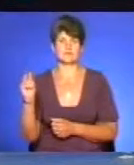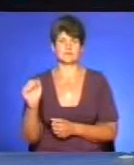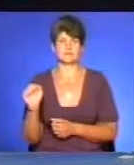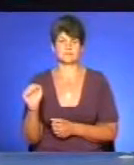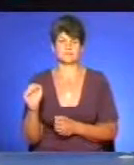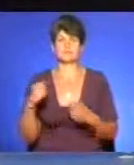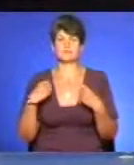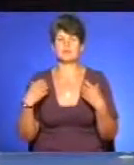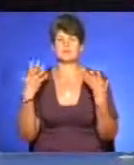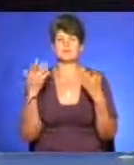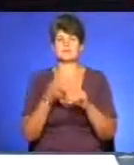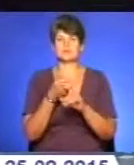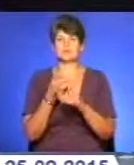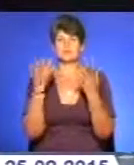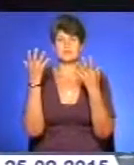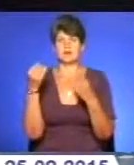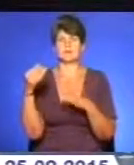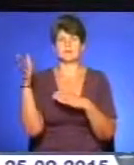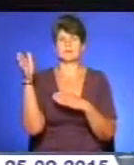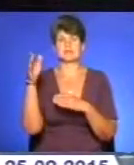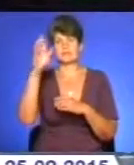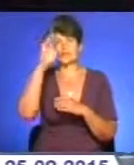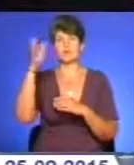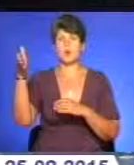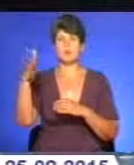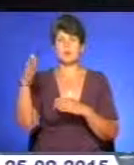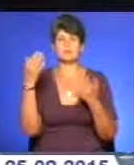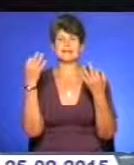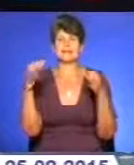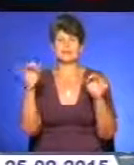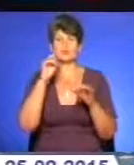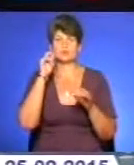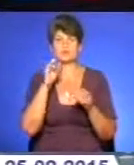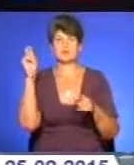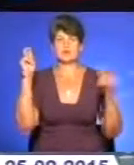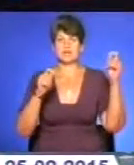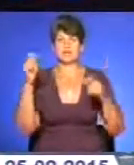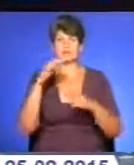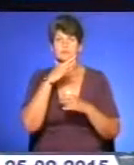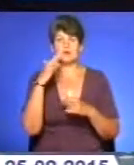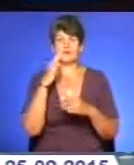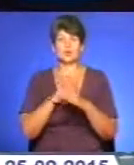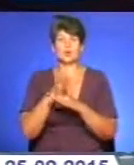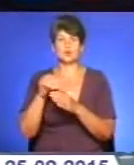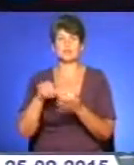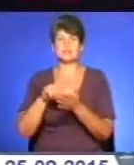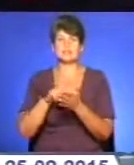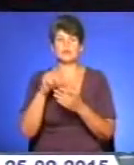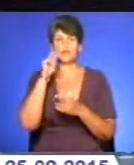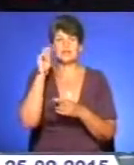На урочистості з нагоди Дня державного прапора та Дня незалежності України на Тернопільщину з'їхалося чимало гостей. Серед них – учасники